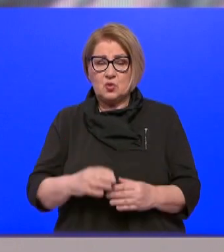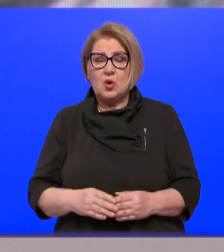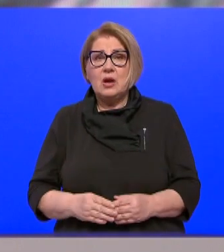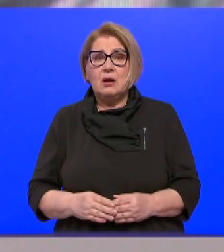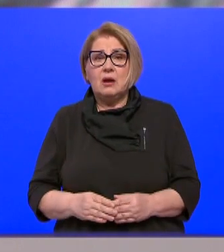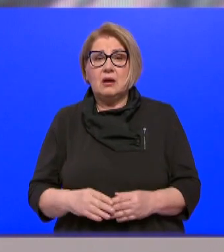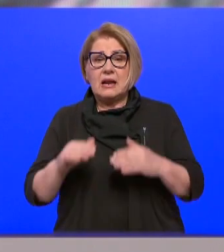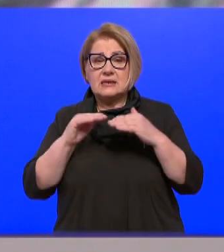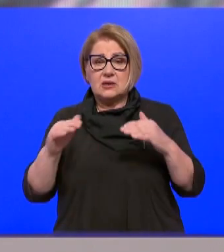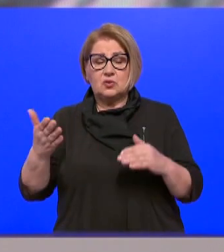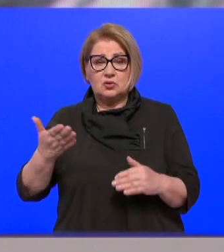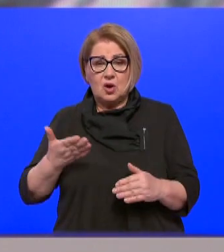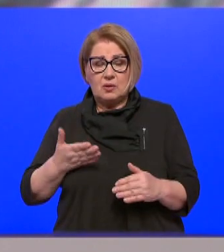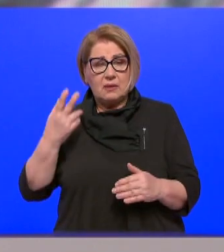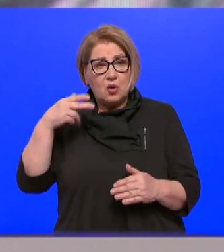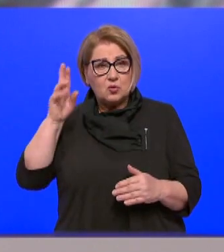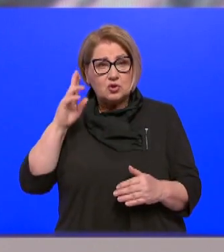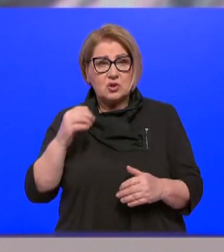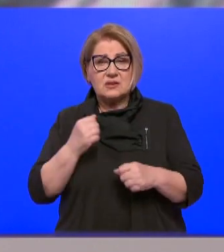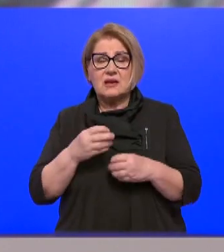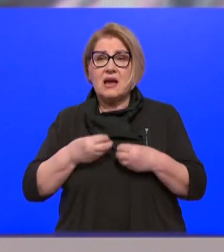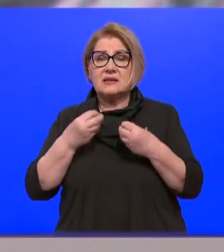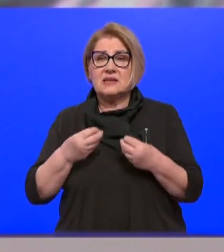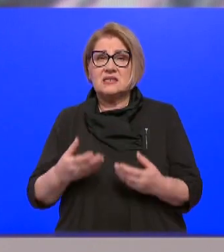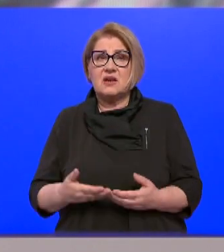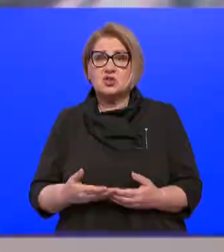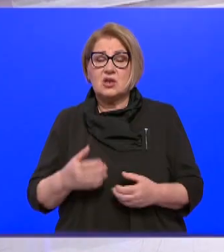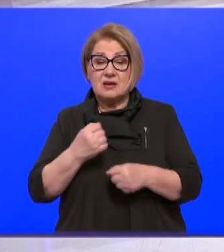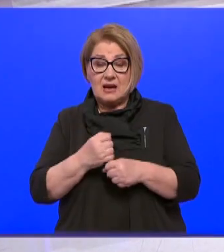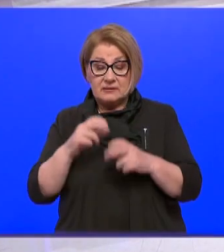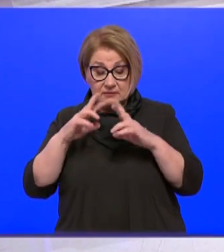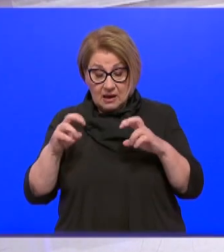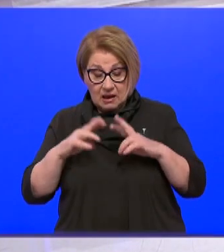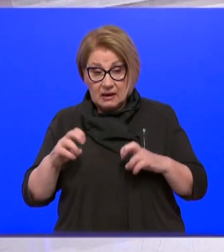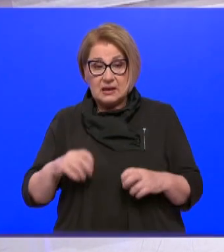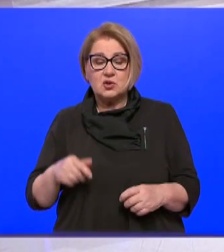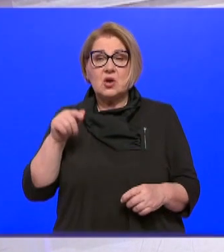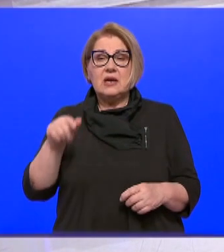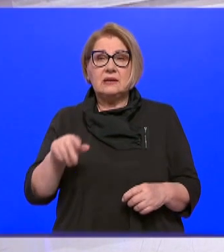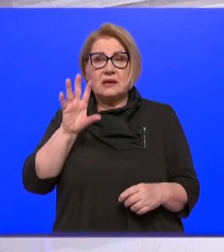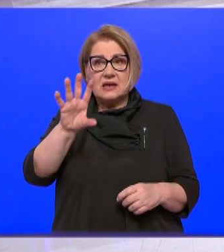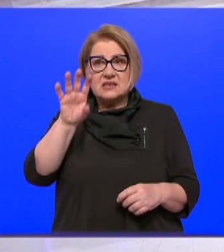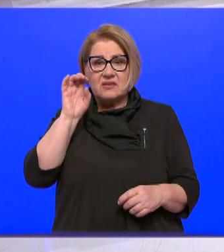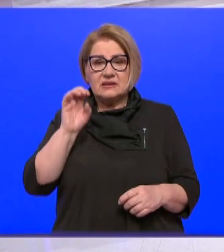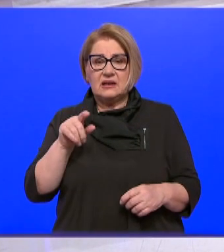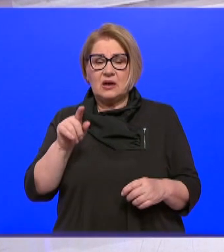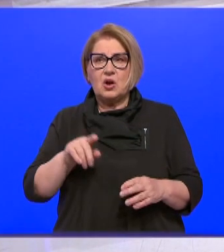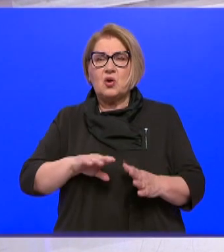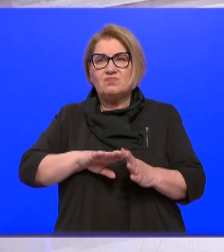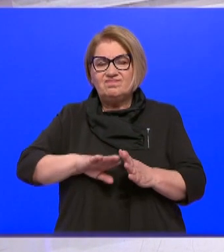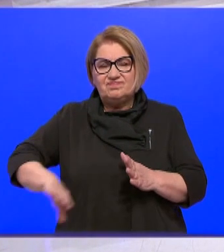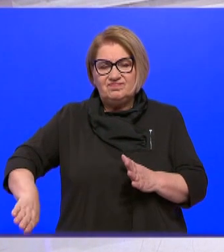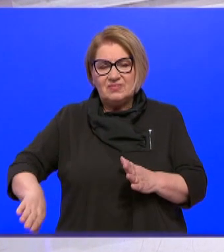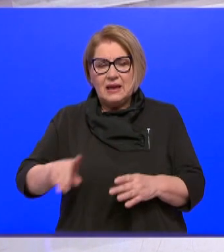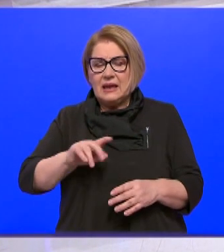Europskom parlamentu. Dobila sam mogućnost izraditi izvješće i napraviti analizu i tada sam u stvari utvrdila koliko su one podcijenjene i